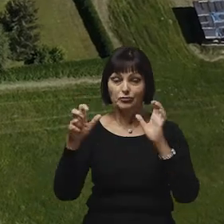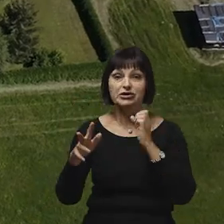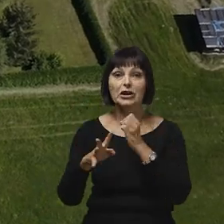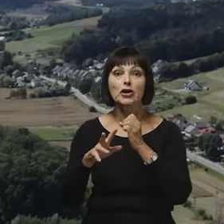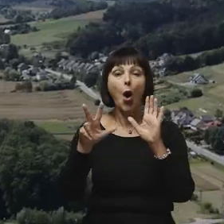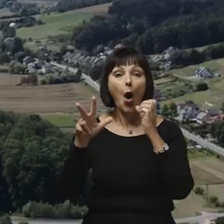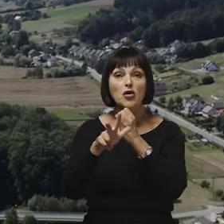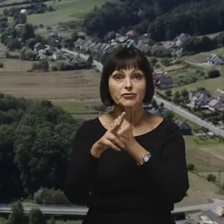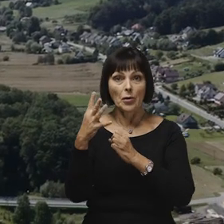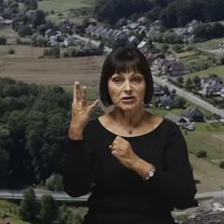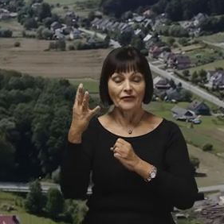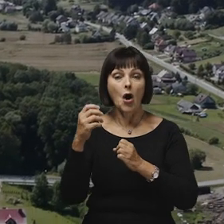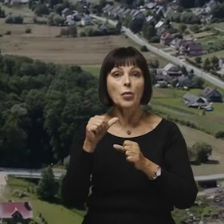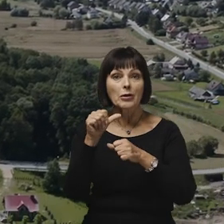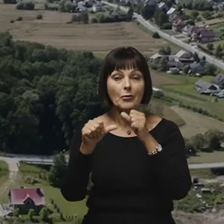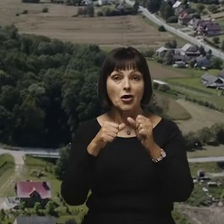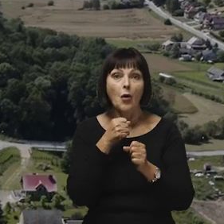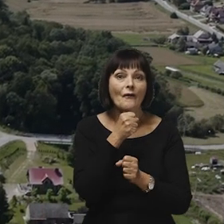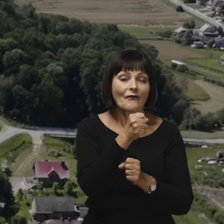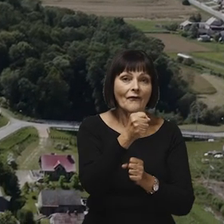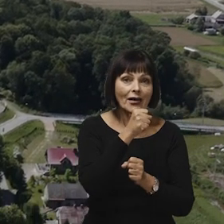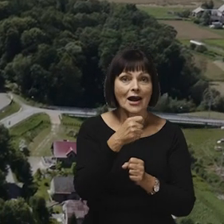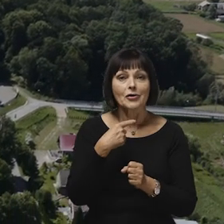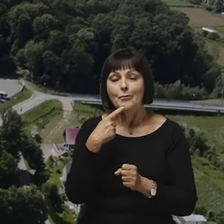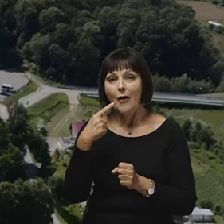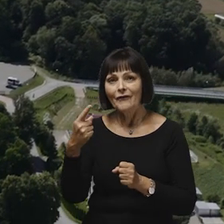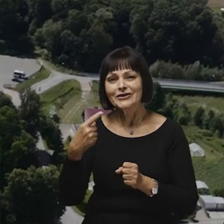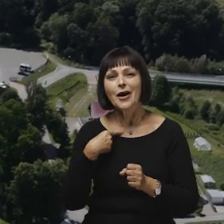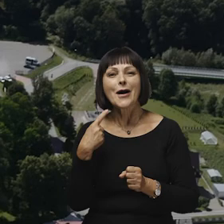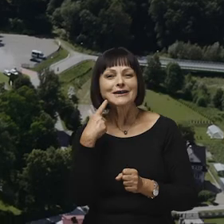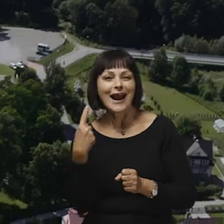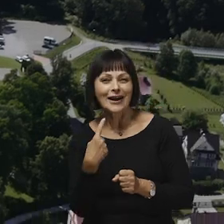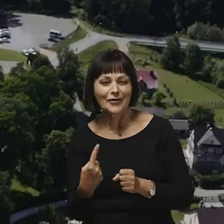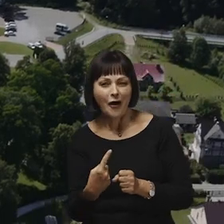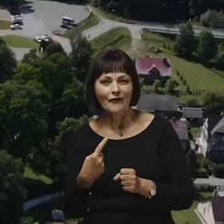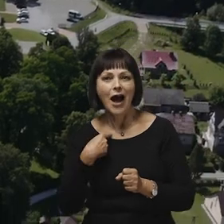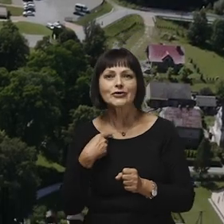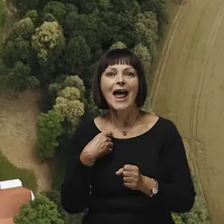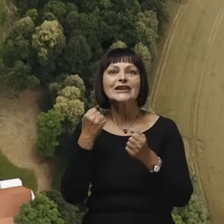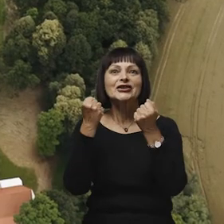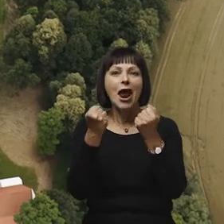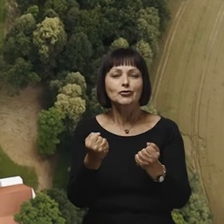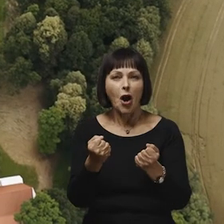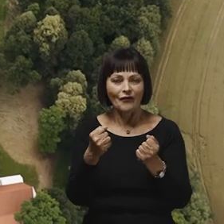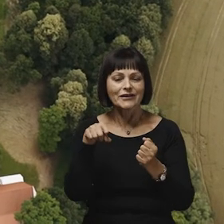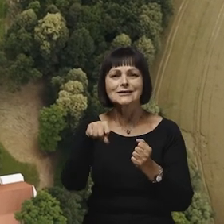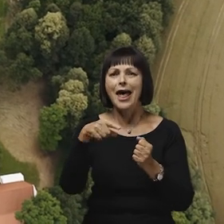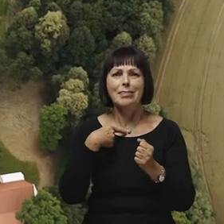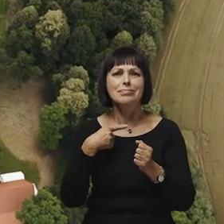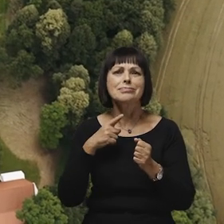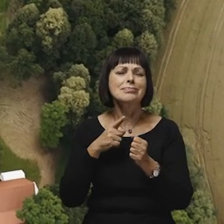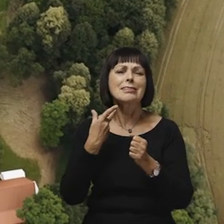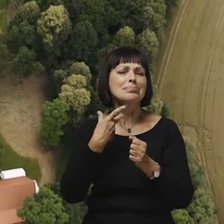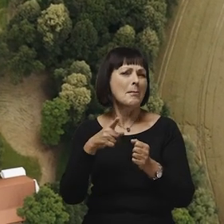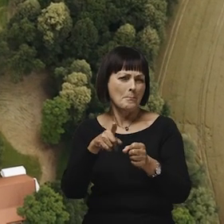1899 roku w wywiadzie dla Boston Transcript Paderewski komentował żartobliwie. Do Ciężkowic było niedaleko, nie tylko z Tatr,